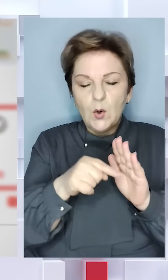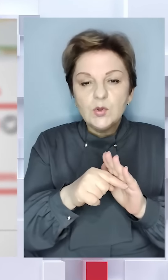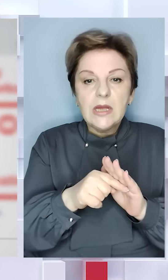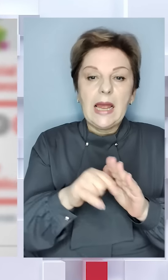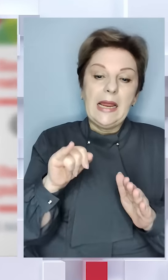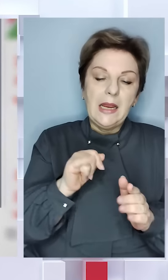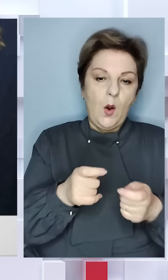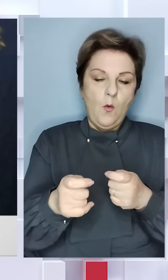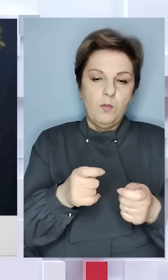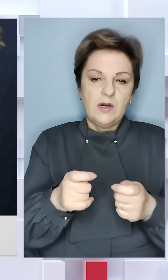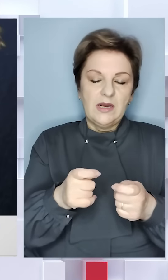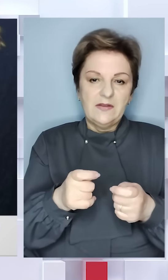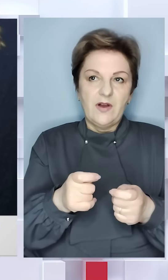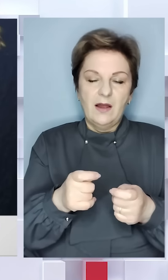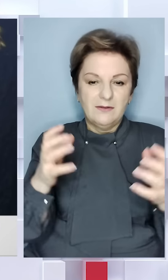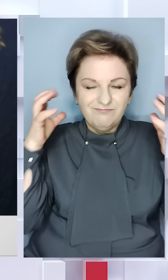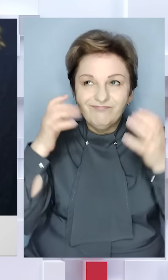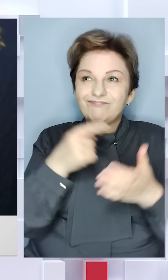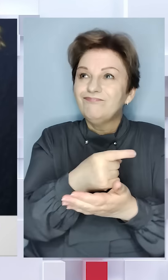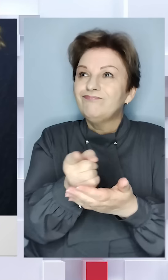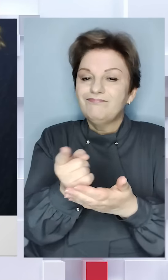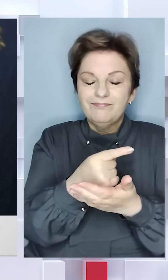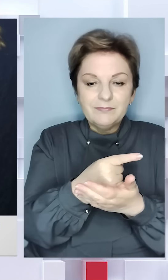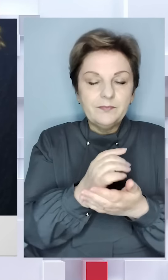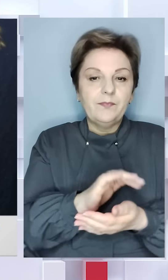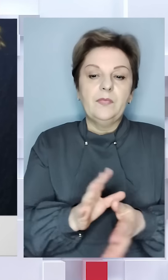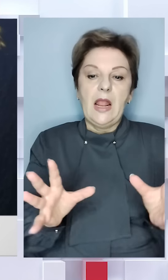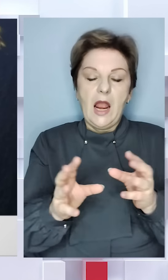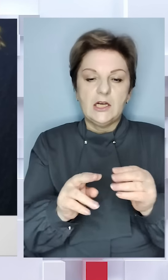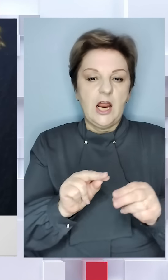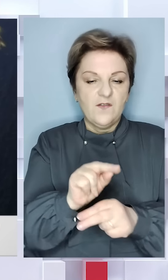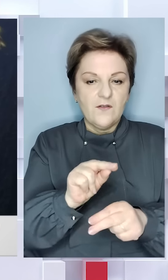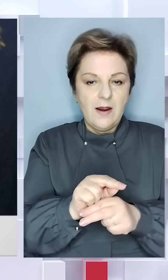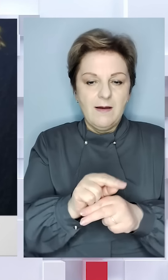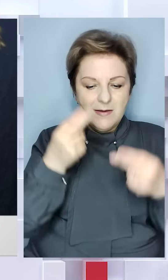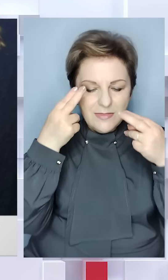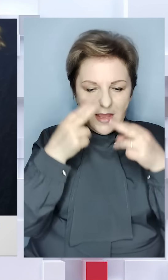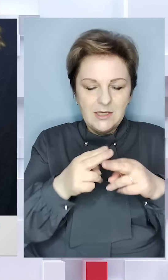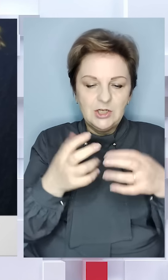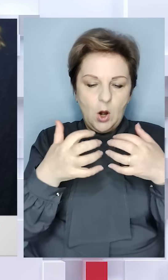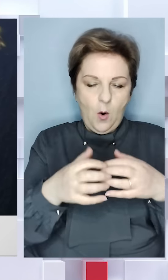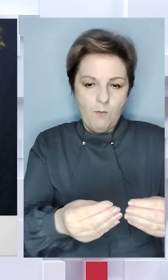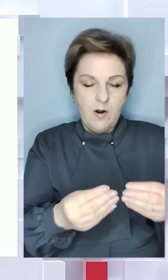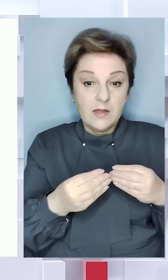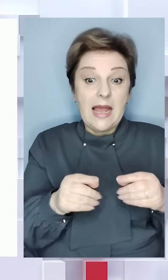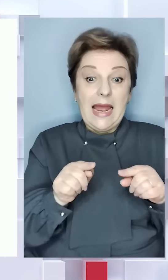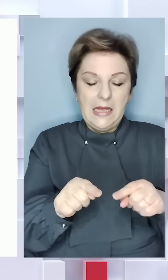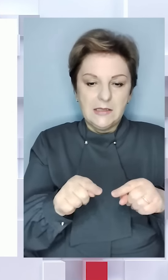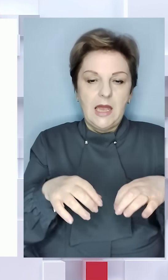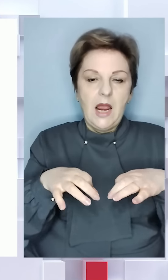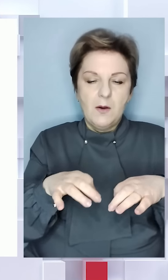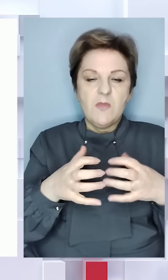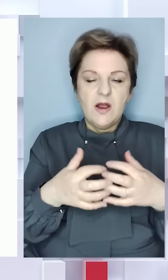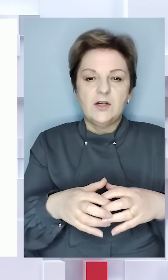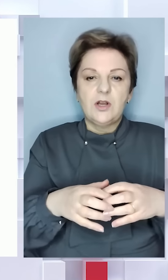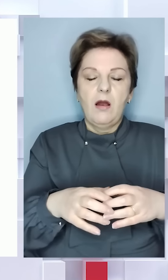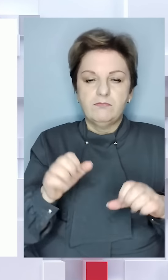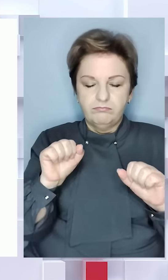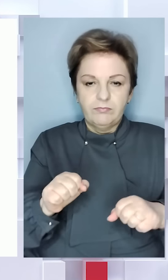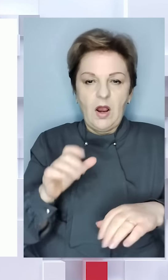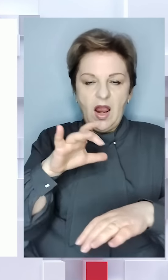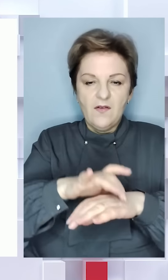та управління ACC-890 разом із навчальним і технічним обладнанням. Ці машини здатні виявляти і